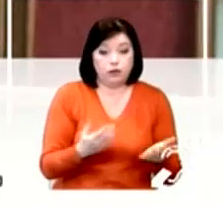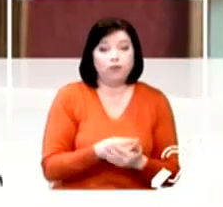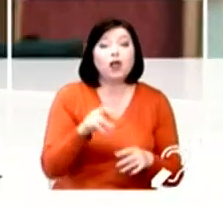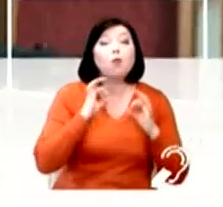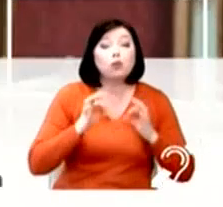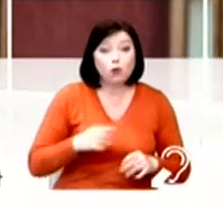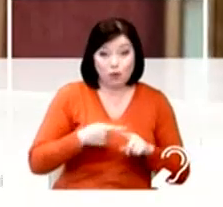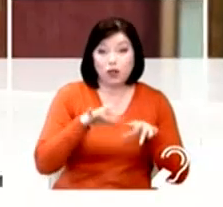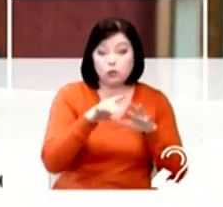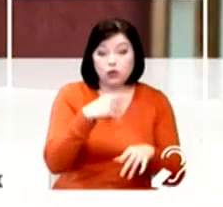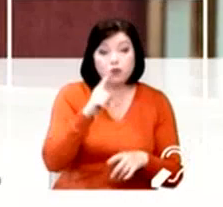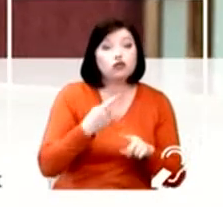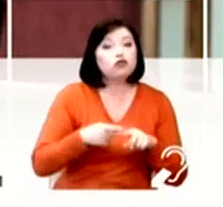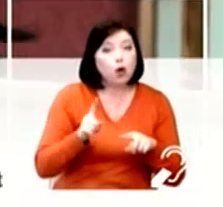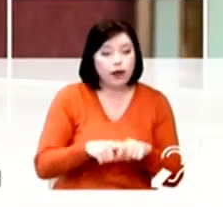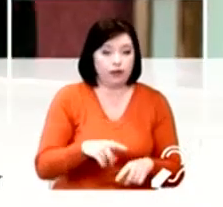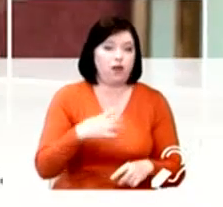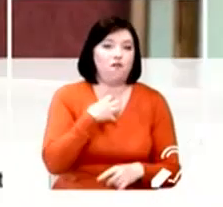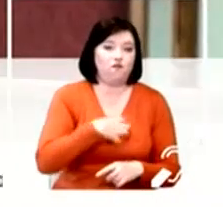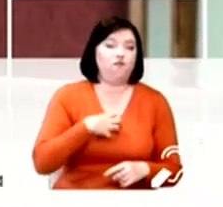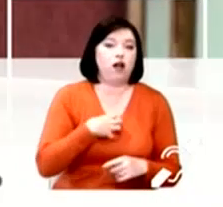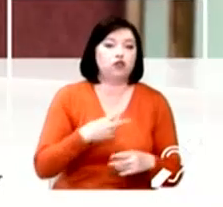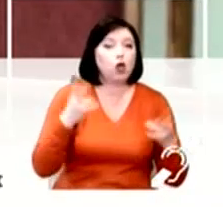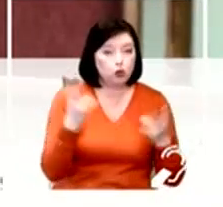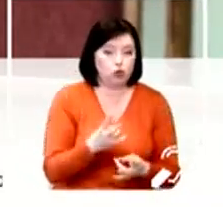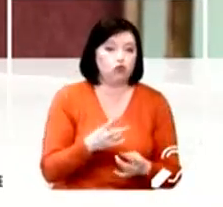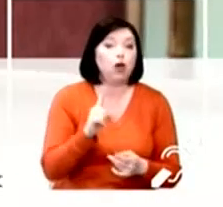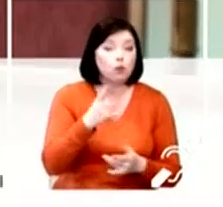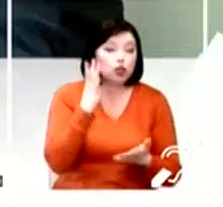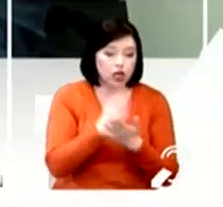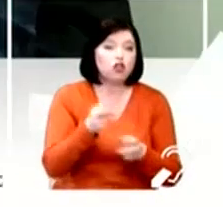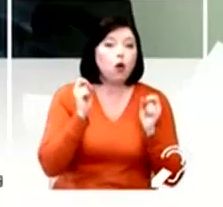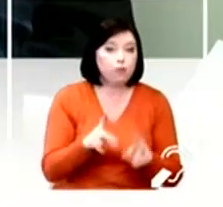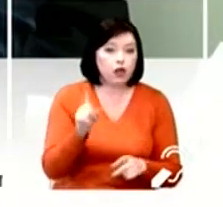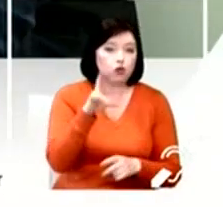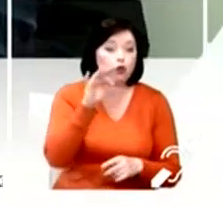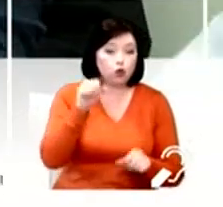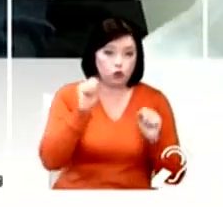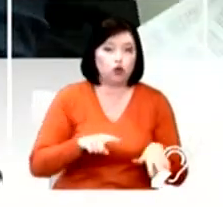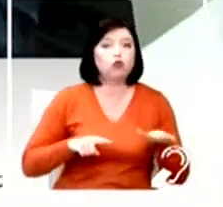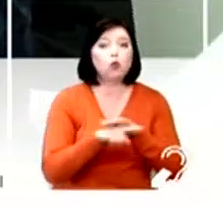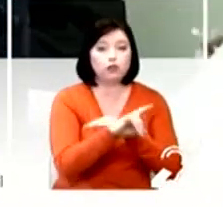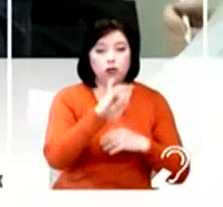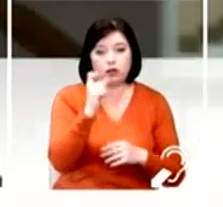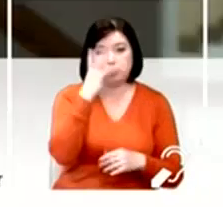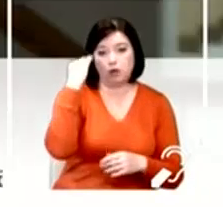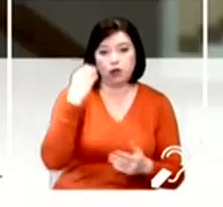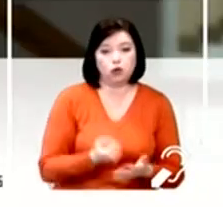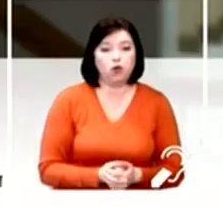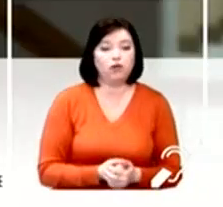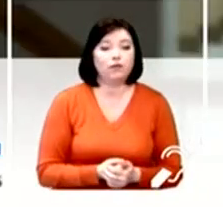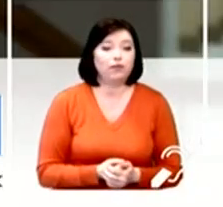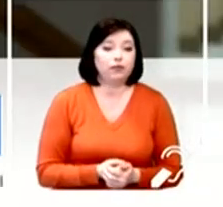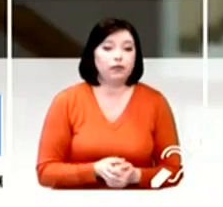Procurorul de caz susține că această măsură restrictivă a fost necesară, existând riscul ca Dodon să fugă din Republica Moldova. Este